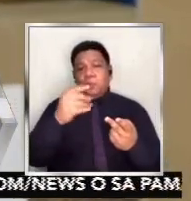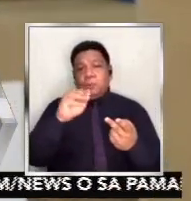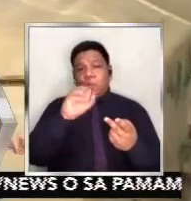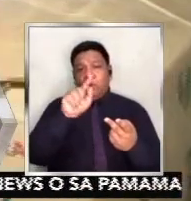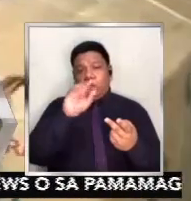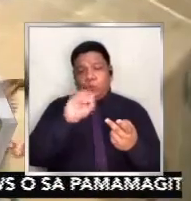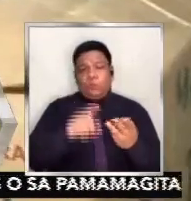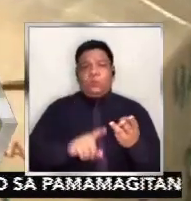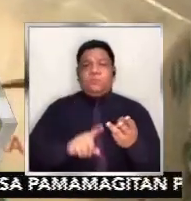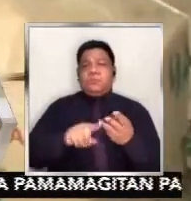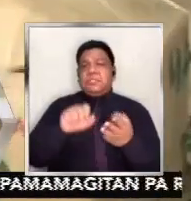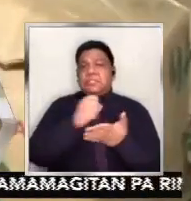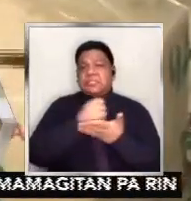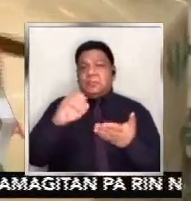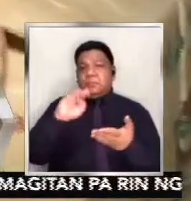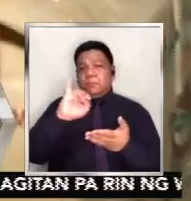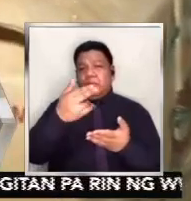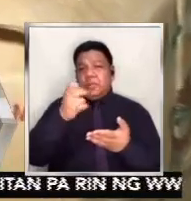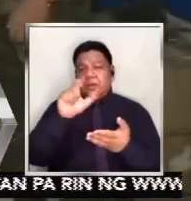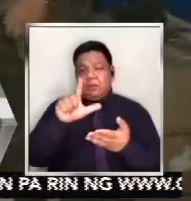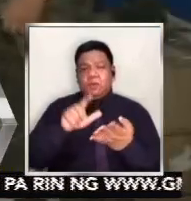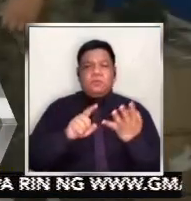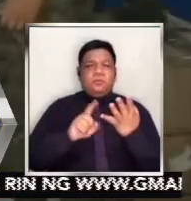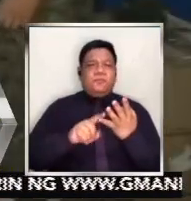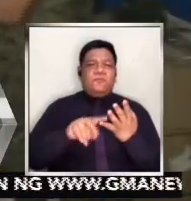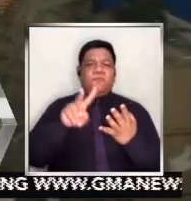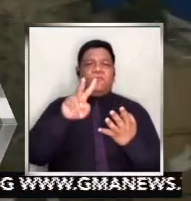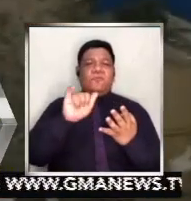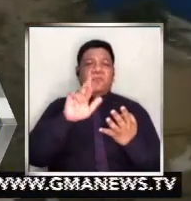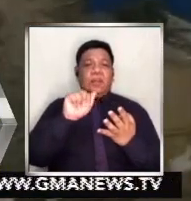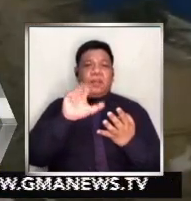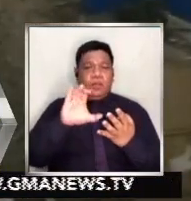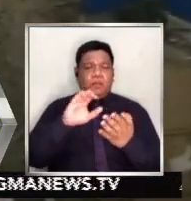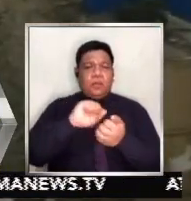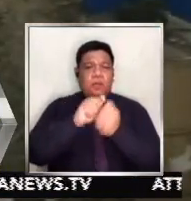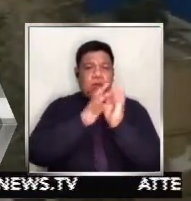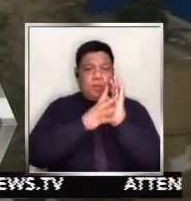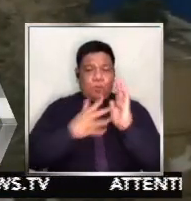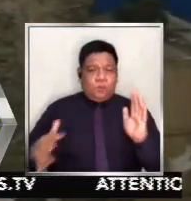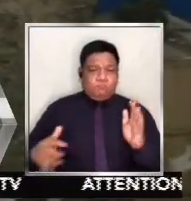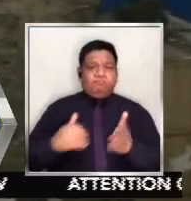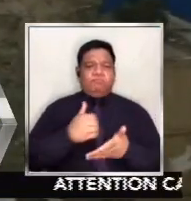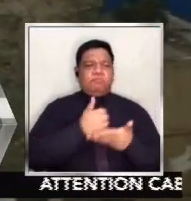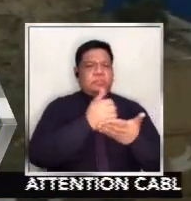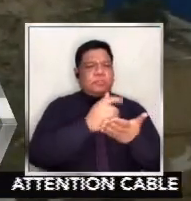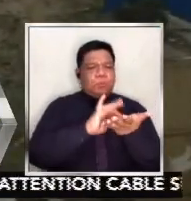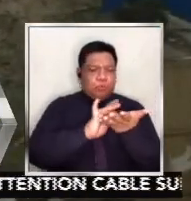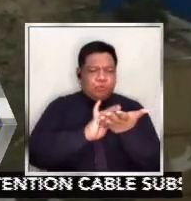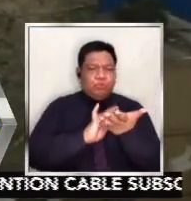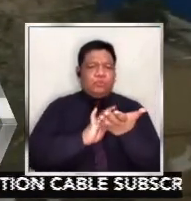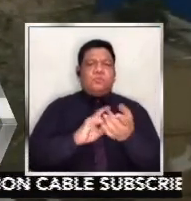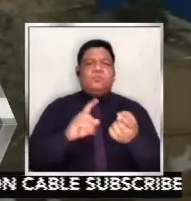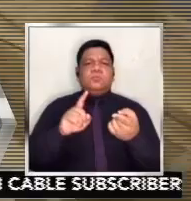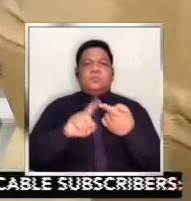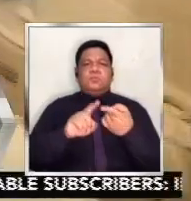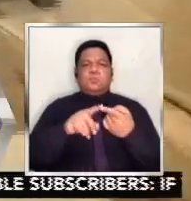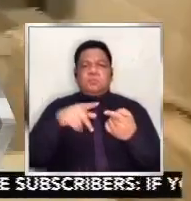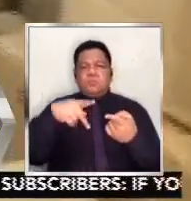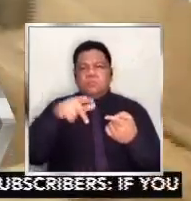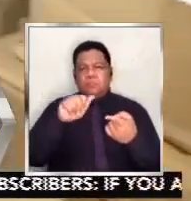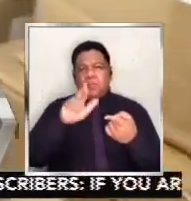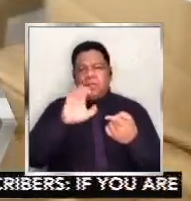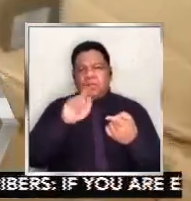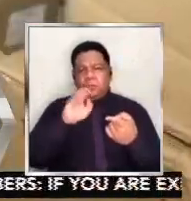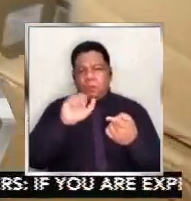Catanduanes. Kabilang sa mga ibinigay natin ang paracetamol para sa lagnat, antibiotic contra infection sa mga sugat at